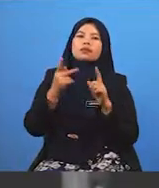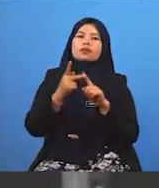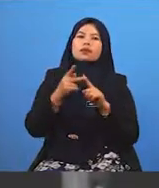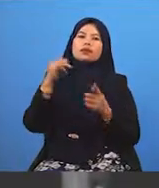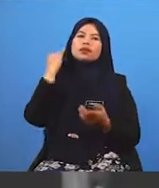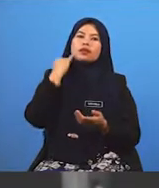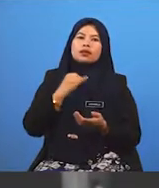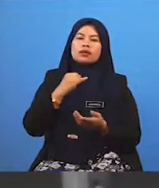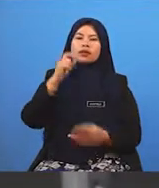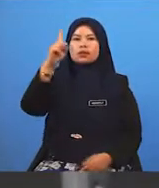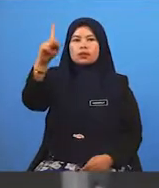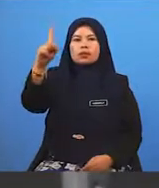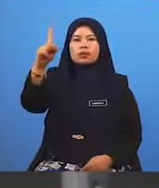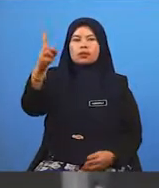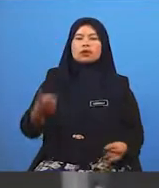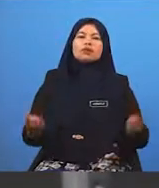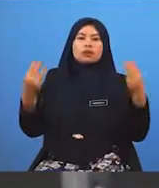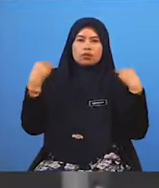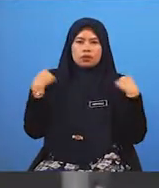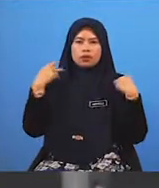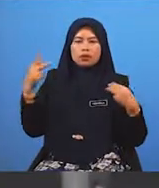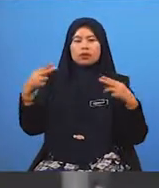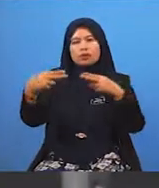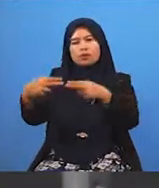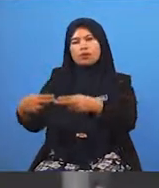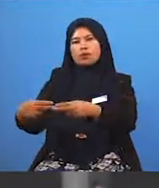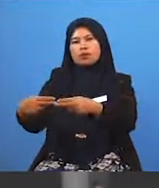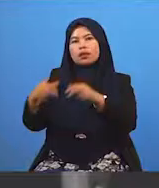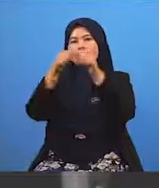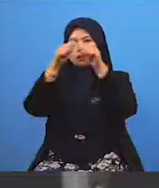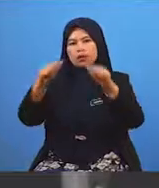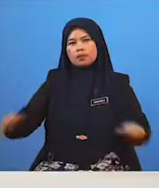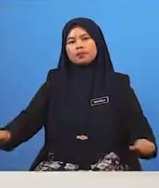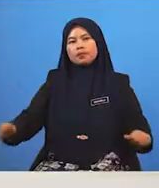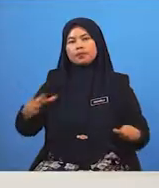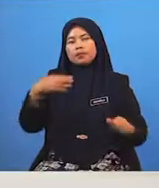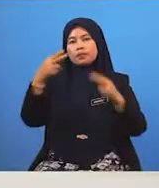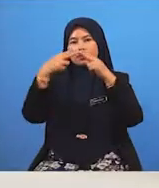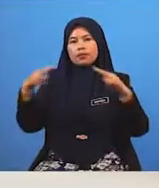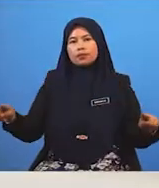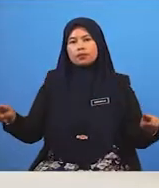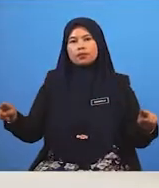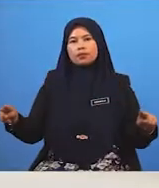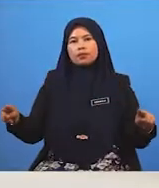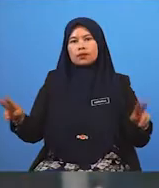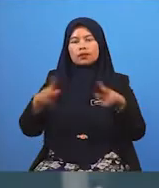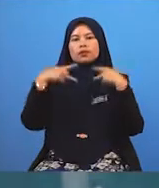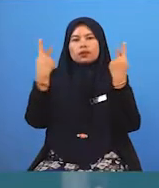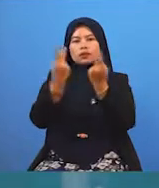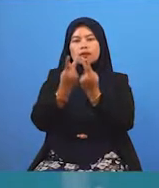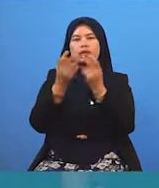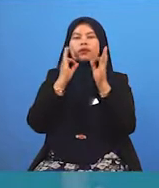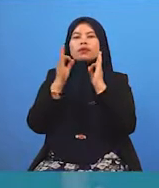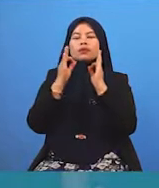pertama, mewujudkan hubungan yang harmoni dalam rumah tangga. Firman Allah Subhanahu wa taala